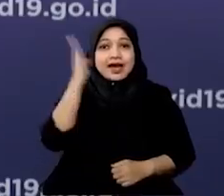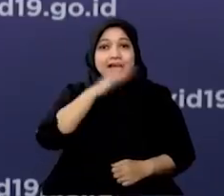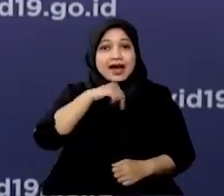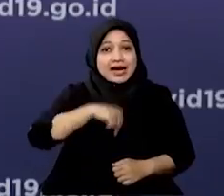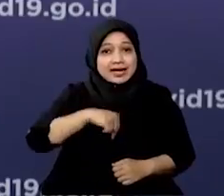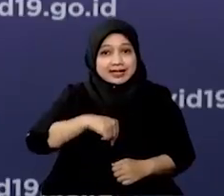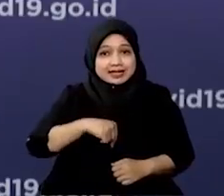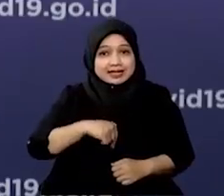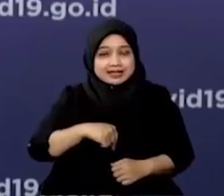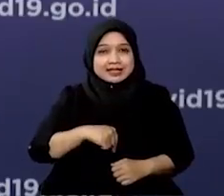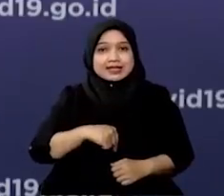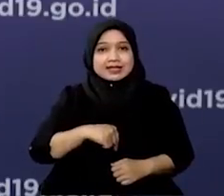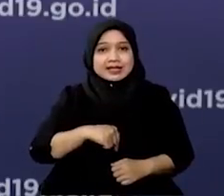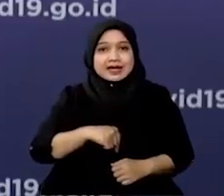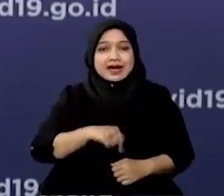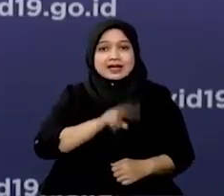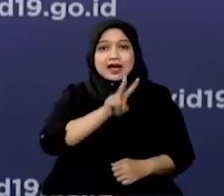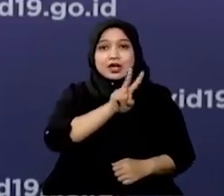telah